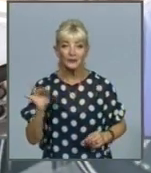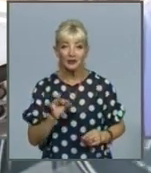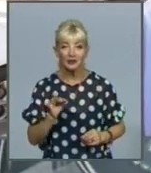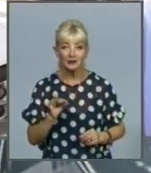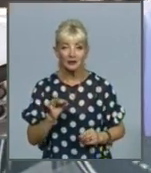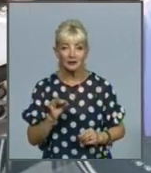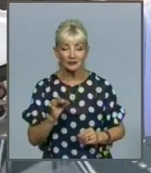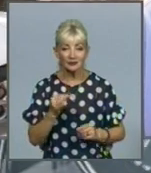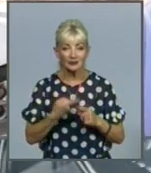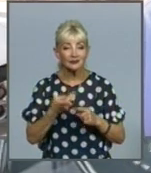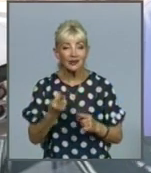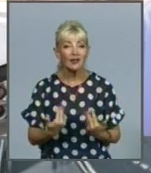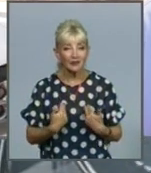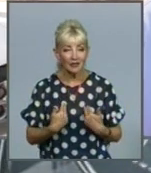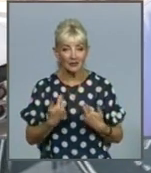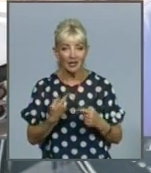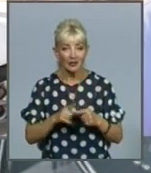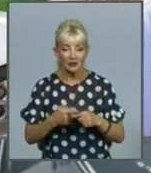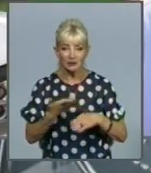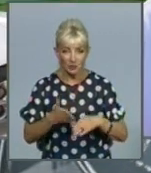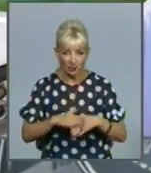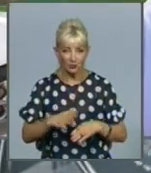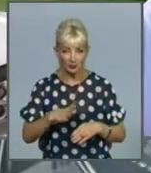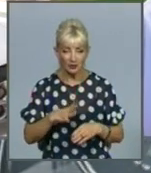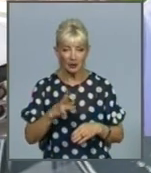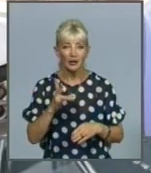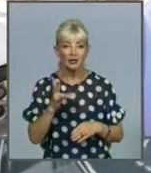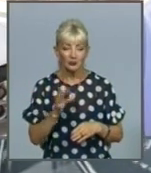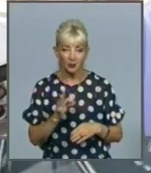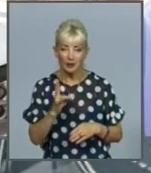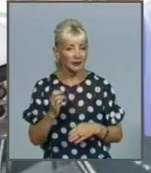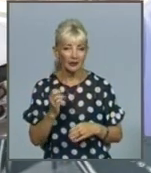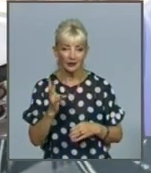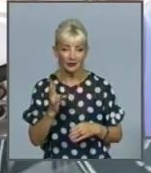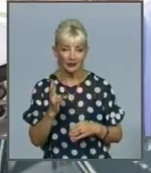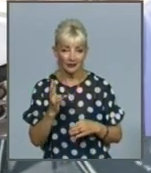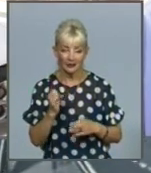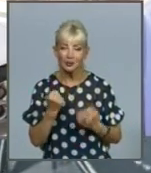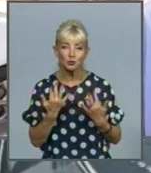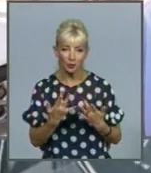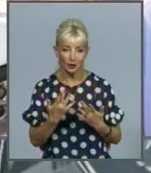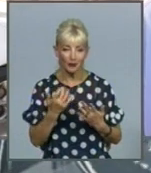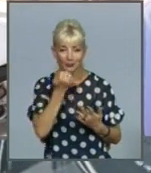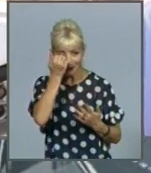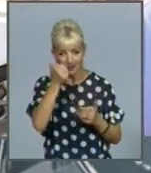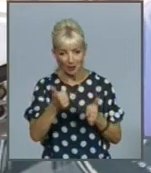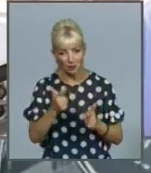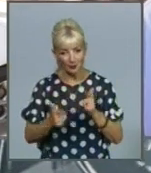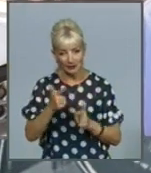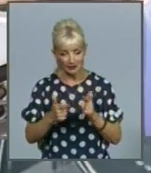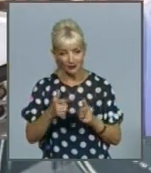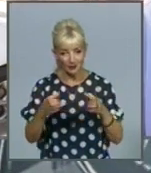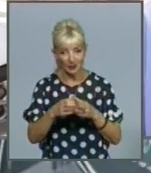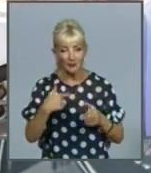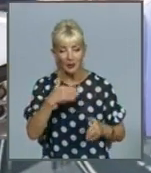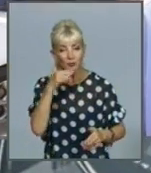у нас сильные. Для нас, как бы оно, да, тяжело было, но не настолько. Благодаря хорошей подготовке команды, мы много лет чемпионы,